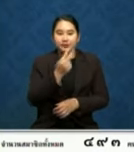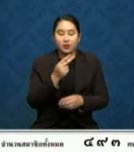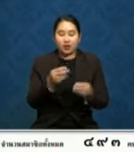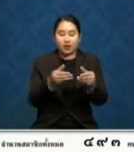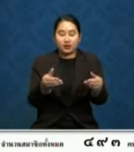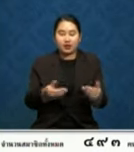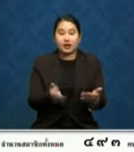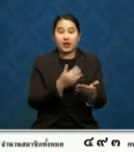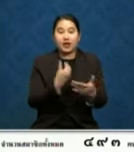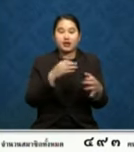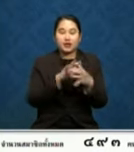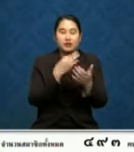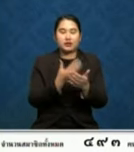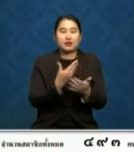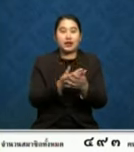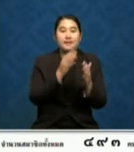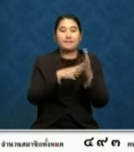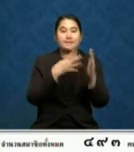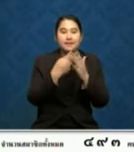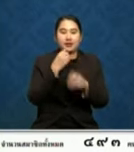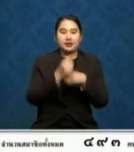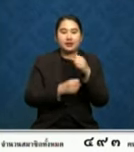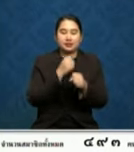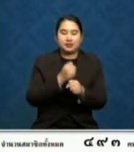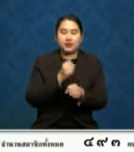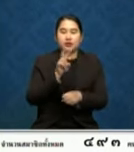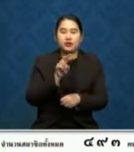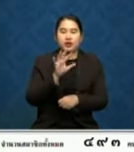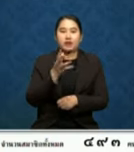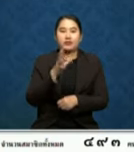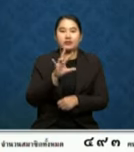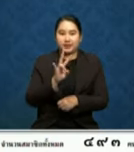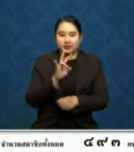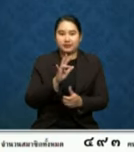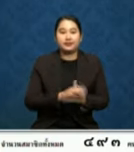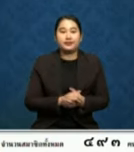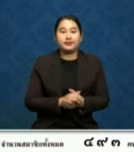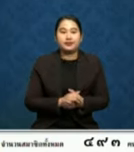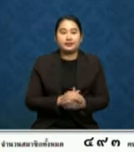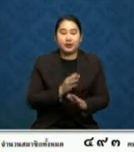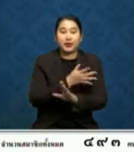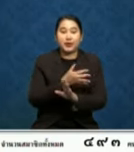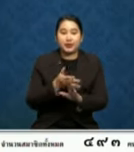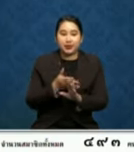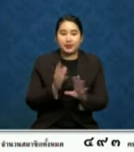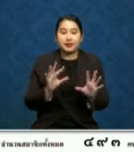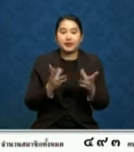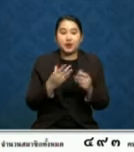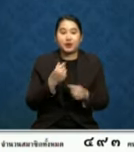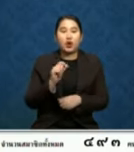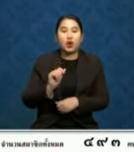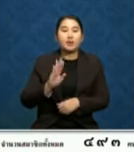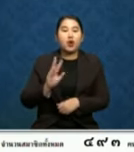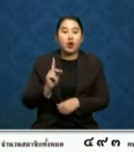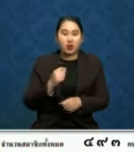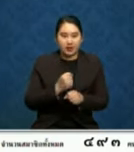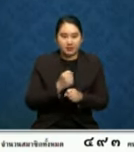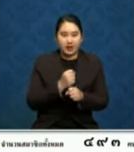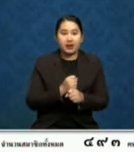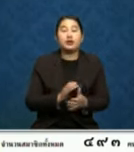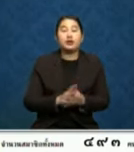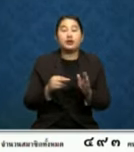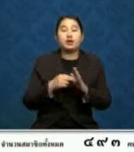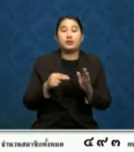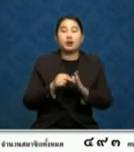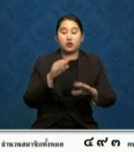งานด้านการเงินประจำปีงบประมาณพ.ศ2567นะคะสิ้นไตรมาส 3ของอบเนี่ยก็พบว่า